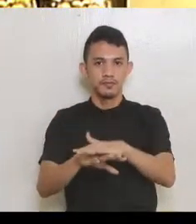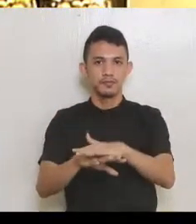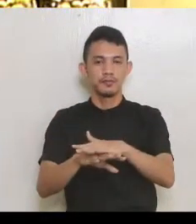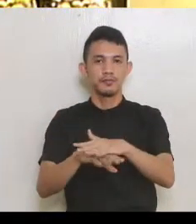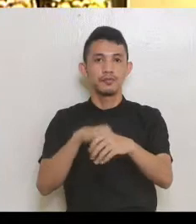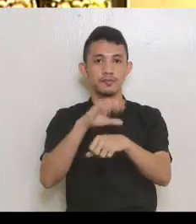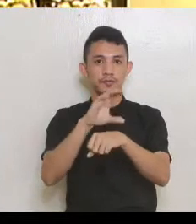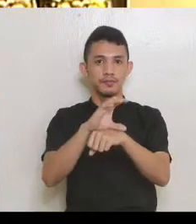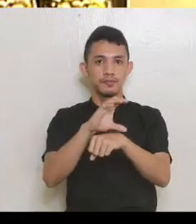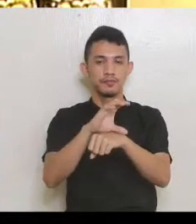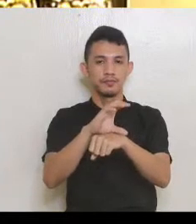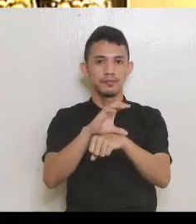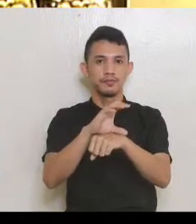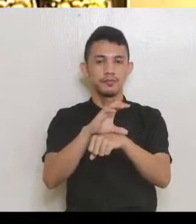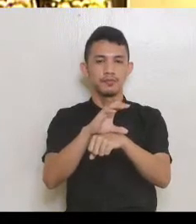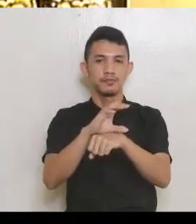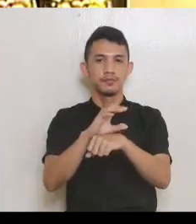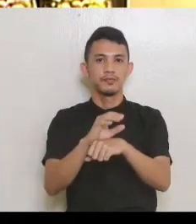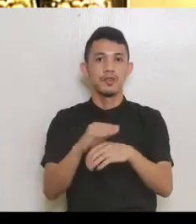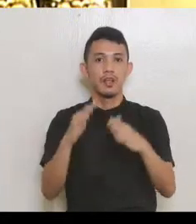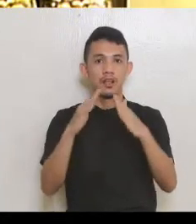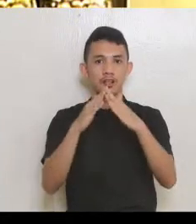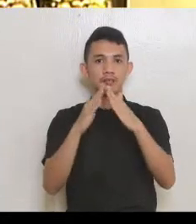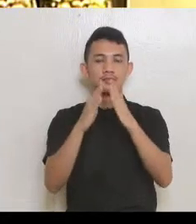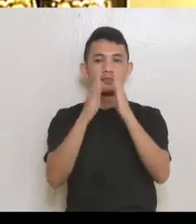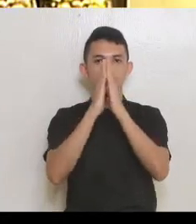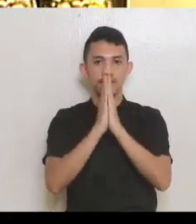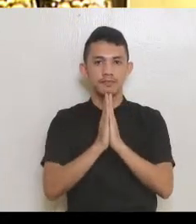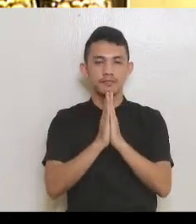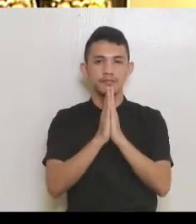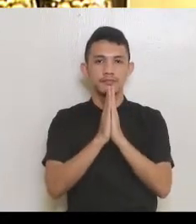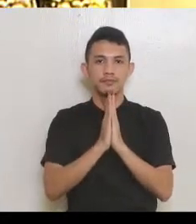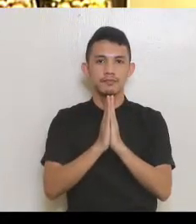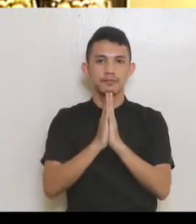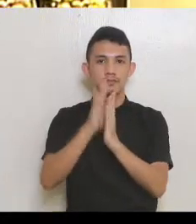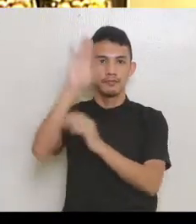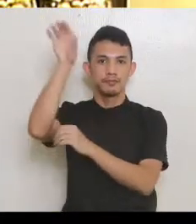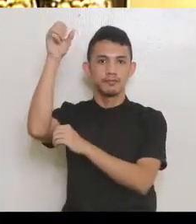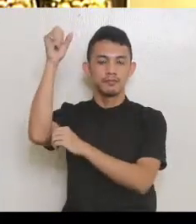Puloy-anan, Balay Alampu-anan, St. Joseph